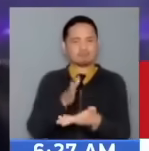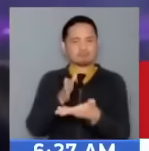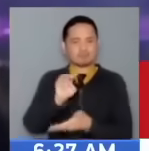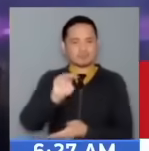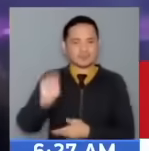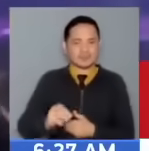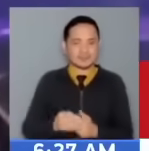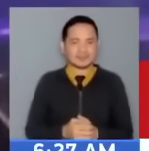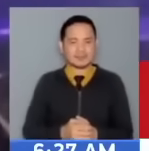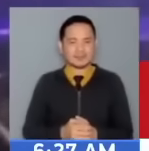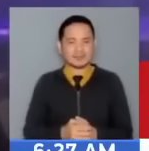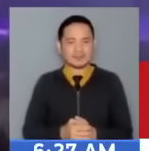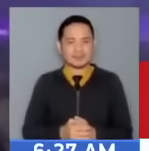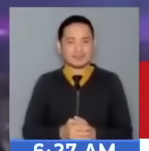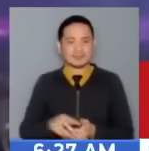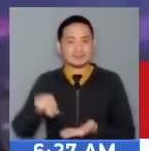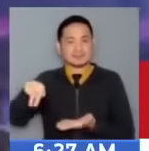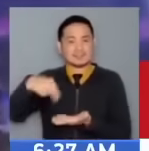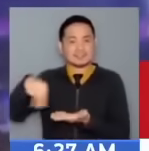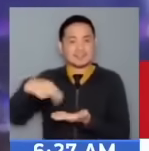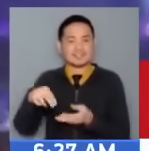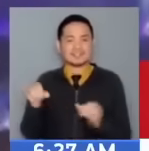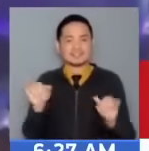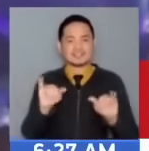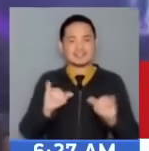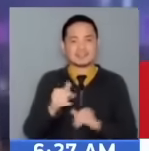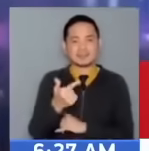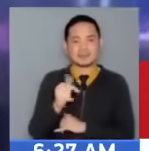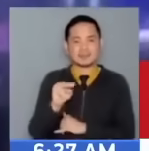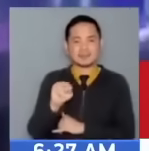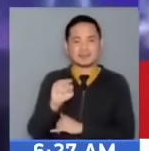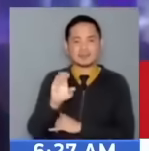ng Gento ng SB19.